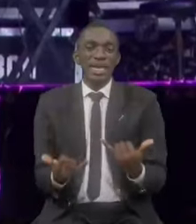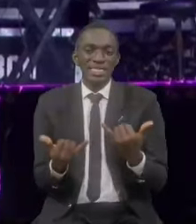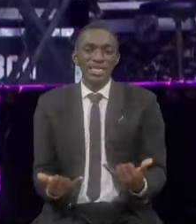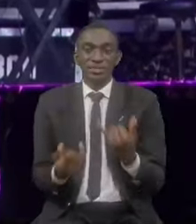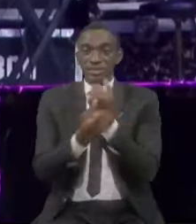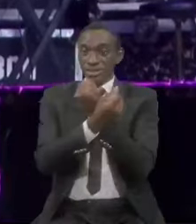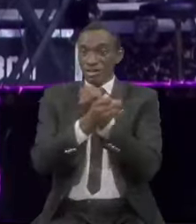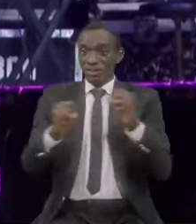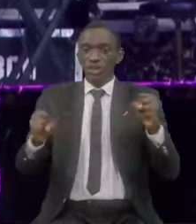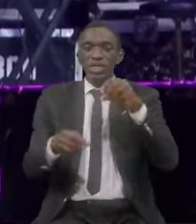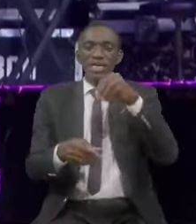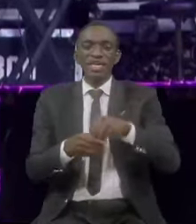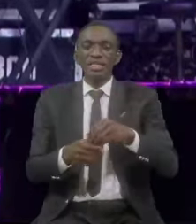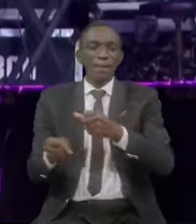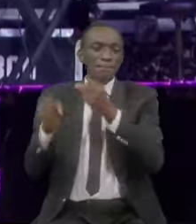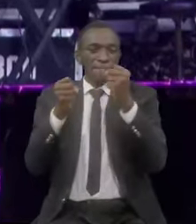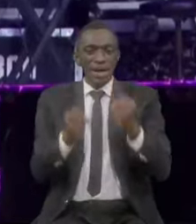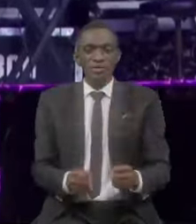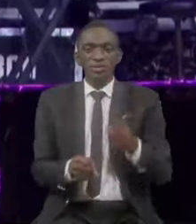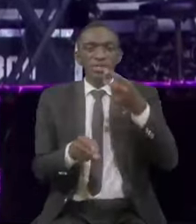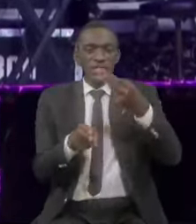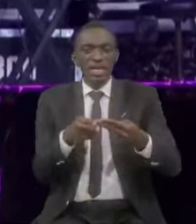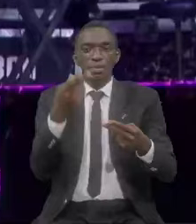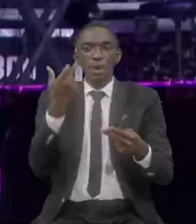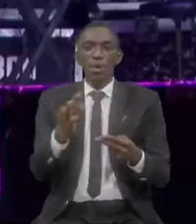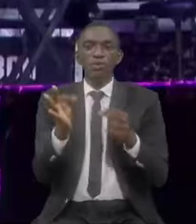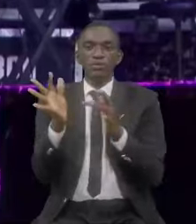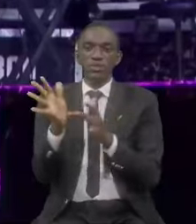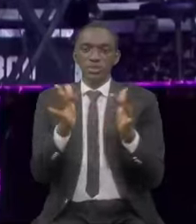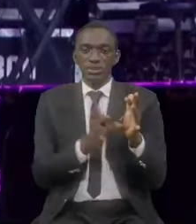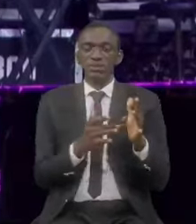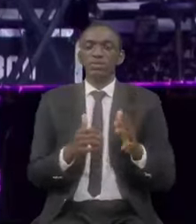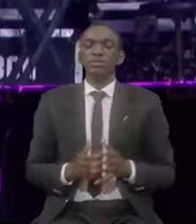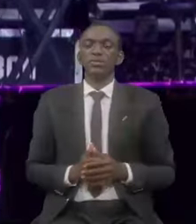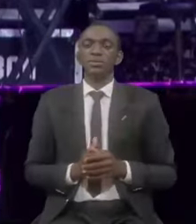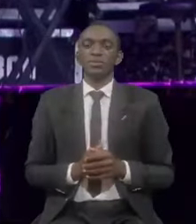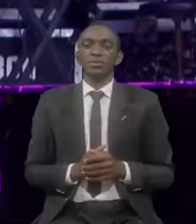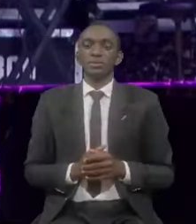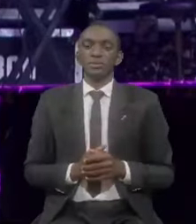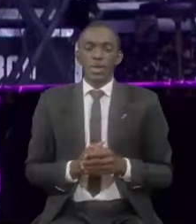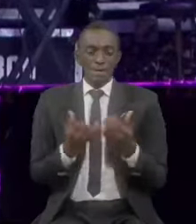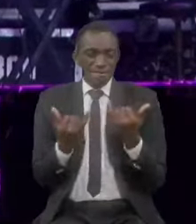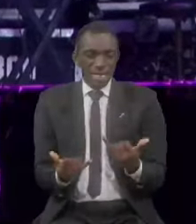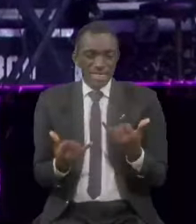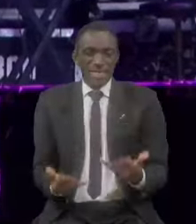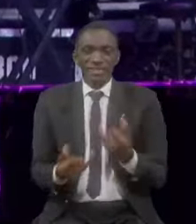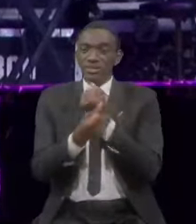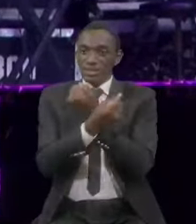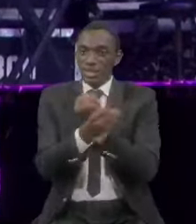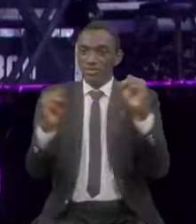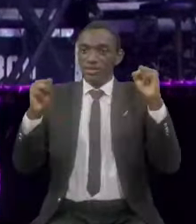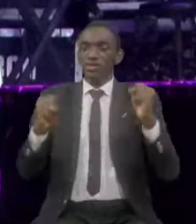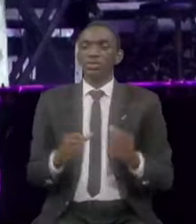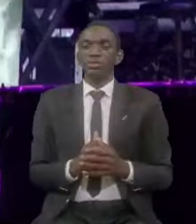C'est le salut présent ou actuel dans le puissant nom de Jésus. Le salut